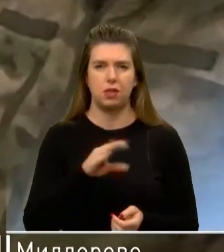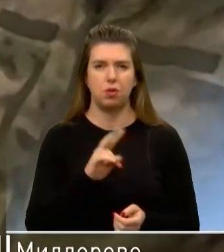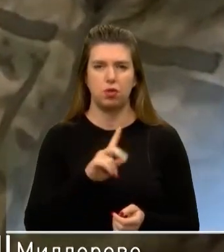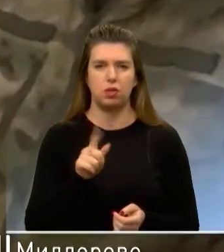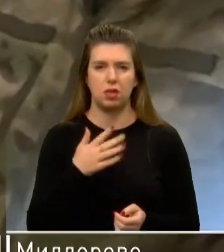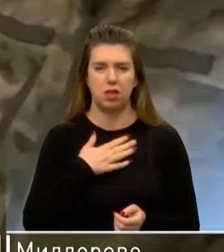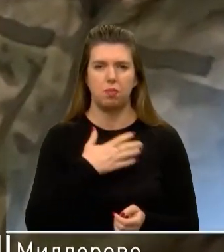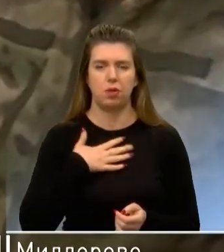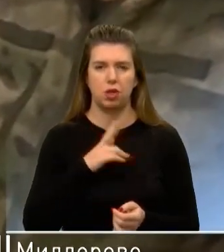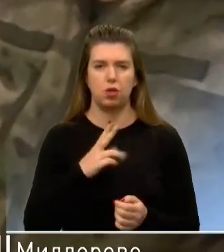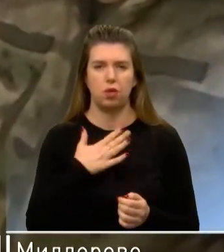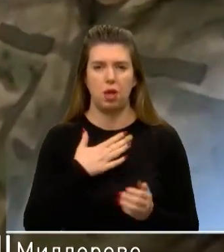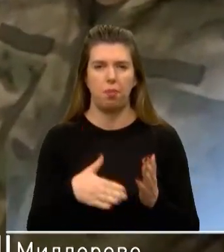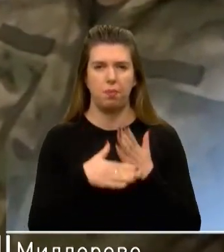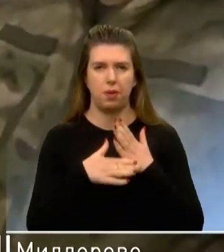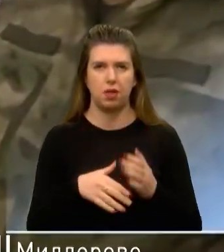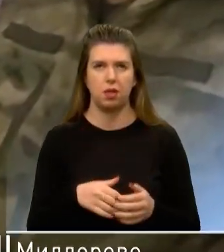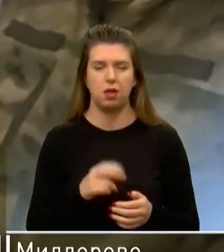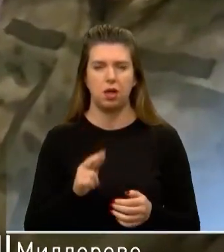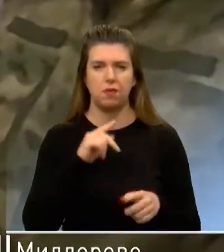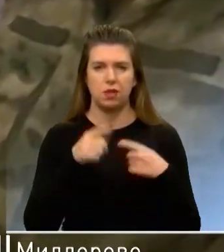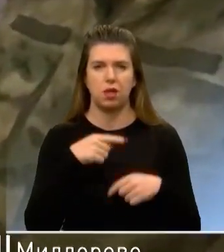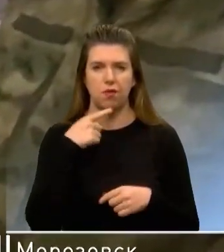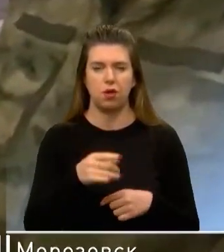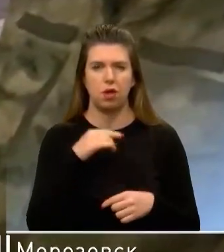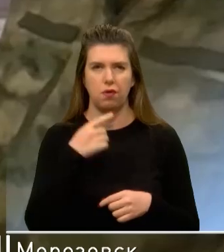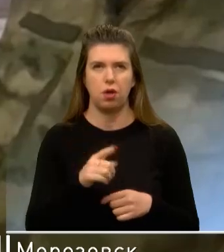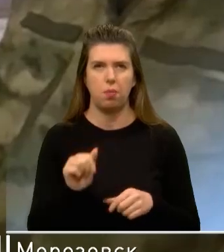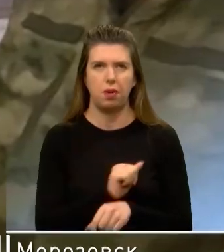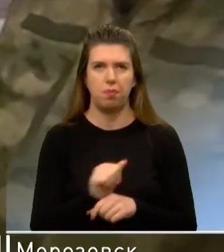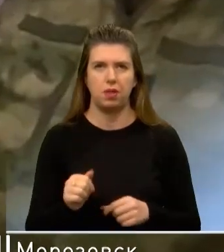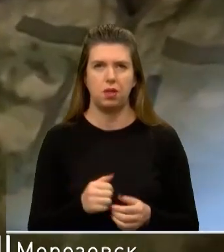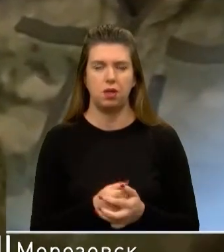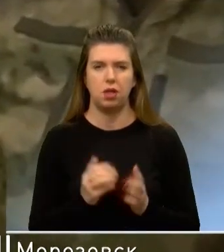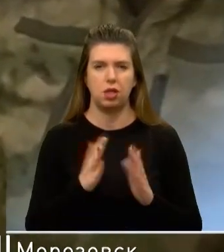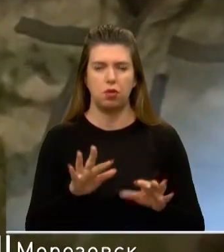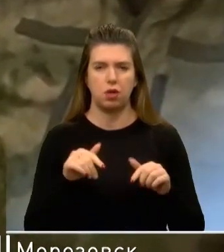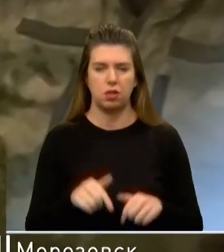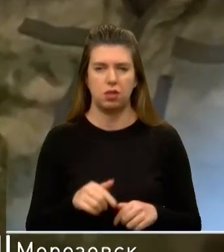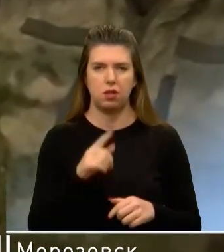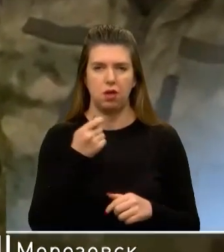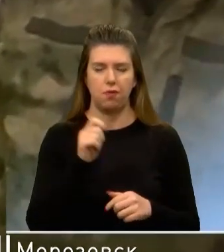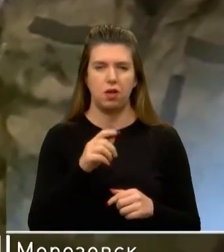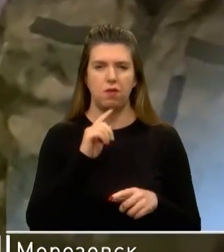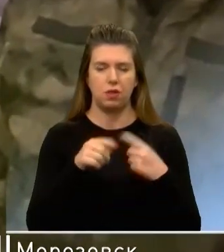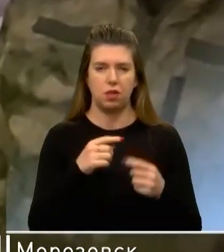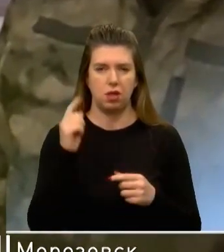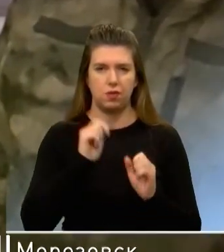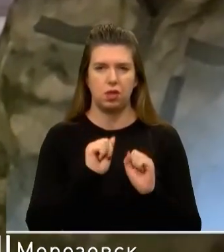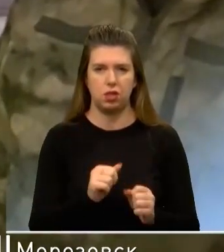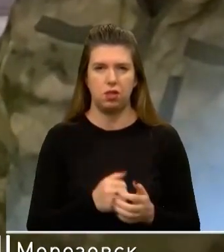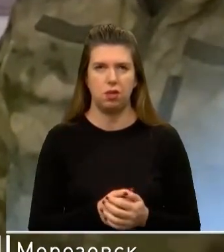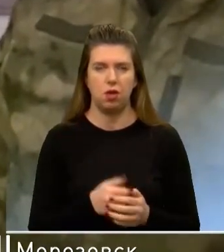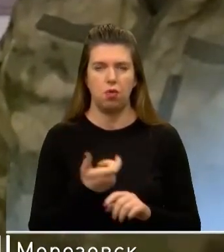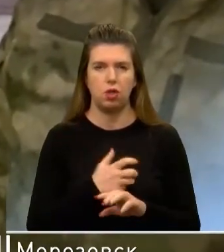за нас переживает кто нам помогает как я всегда говорил и говорю что Победа она ж не только здесь на фронте ётся она и в ту и